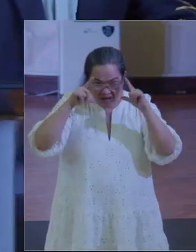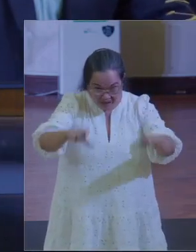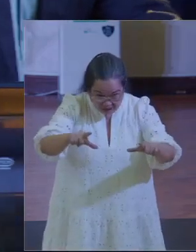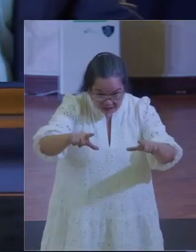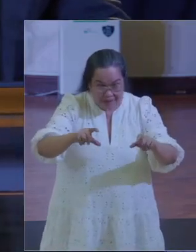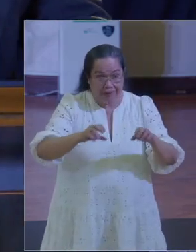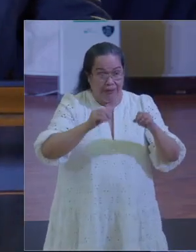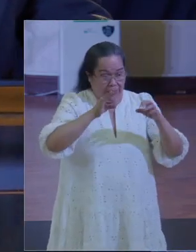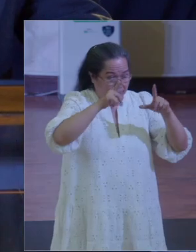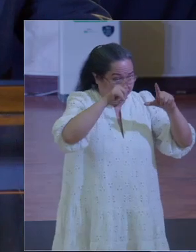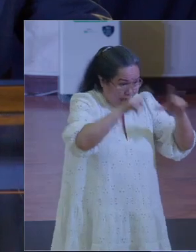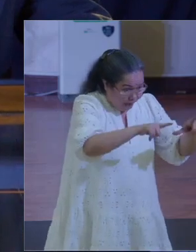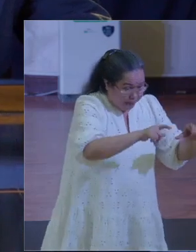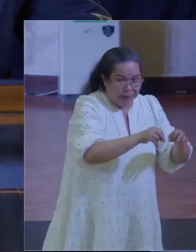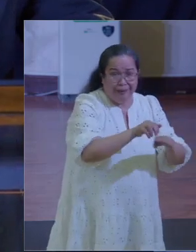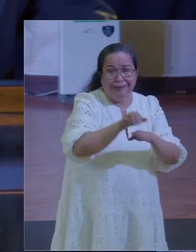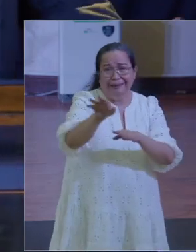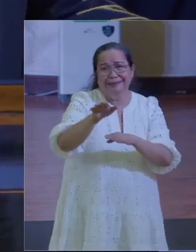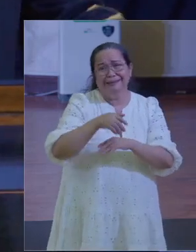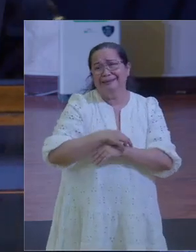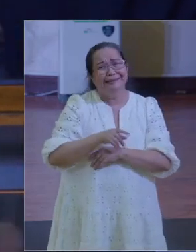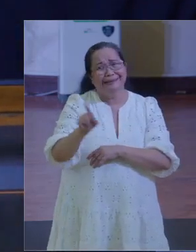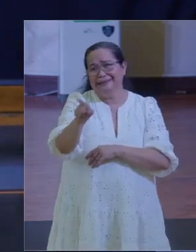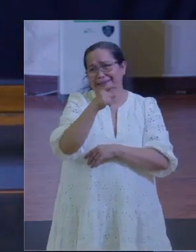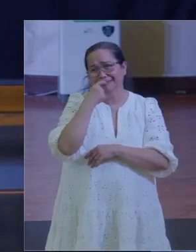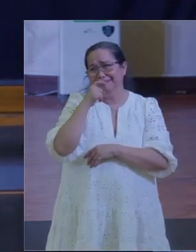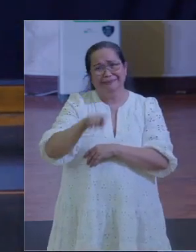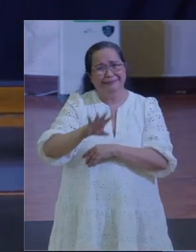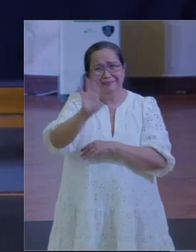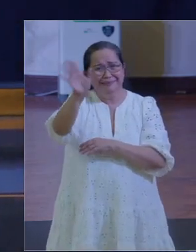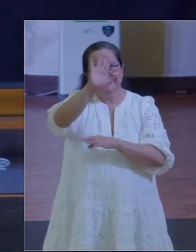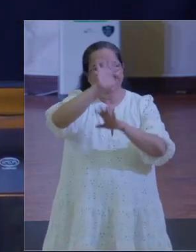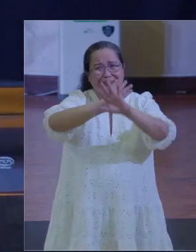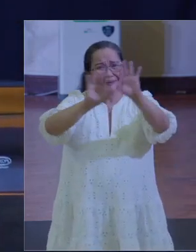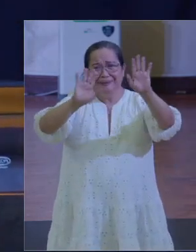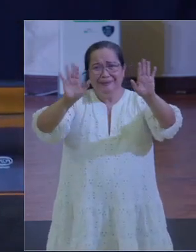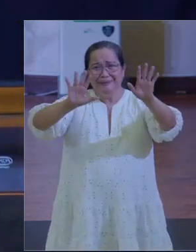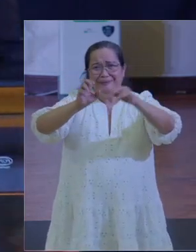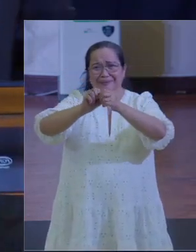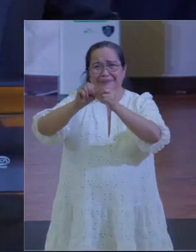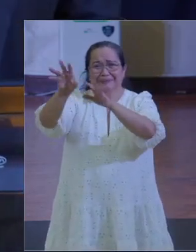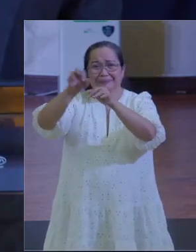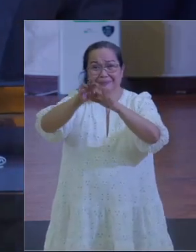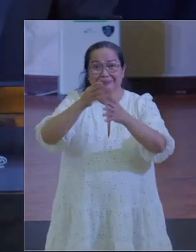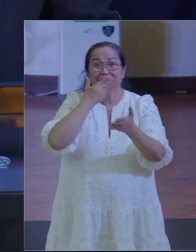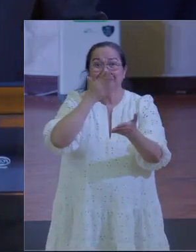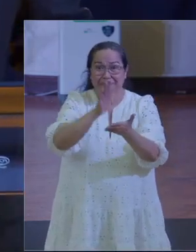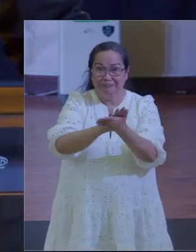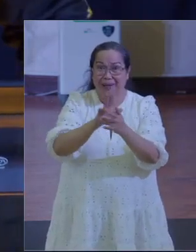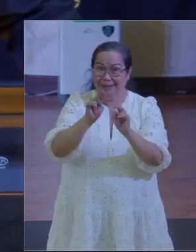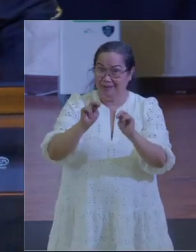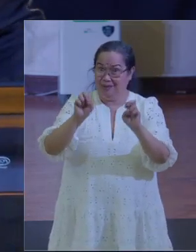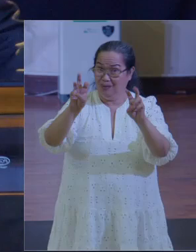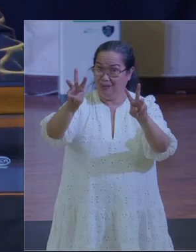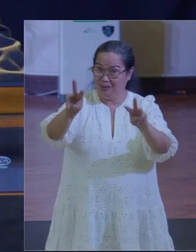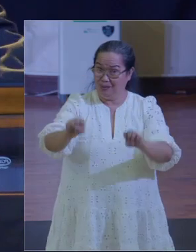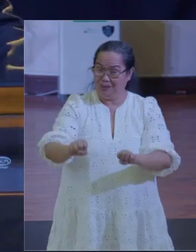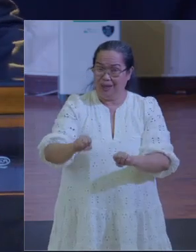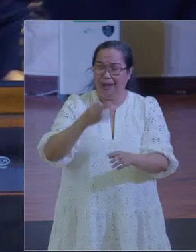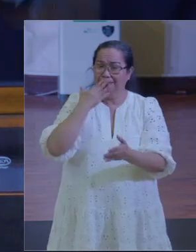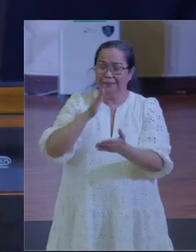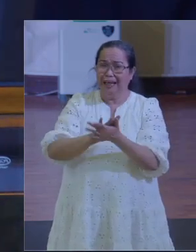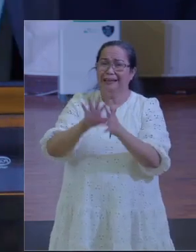mo ipapasa? Tanong ko lang, bakit? May bad news, merong nahuli o